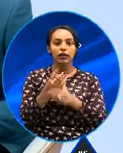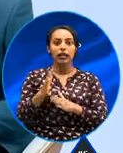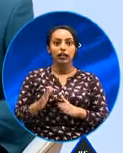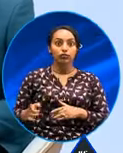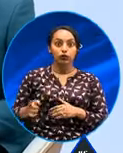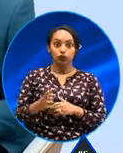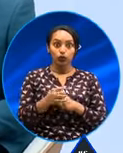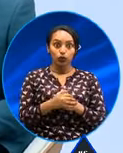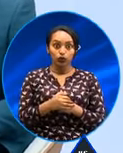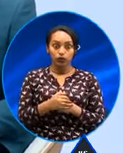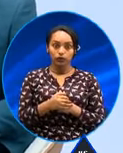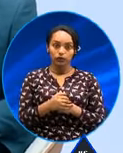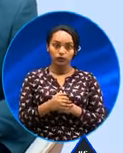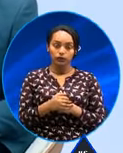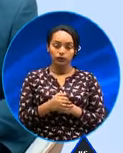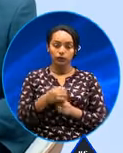እንዲሆኑ